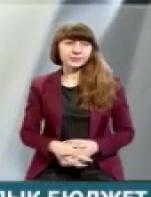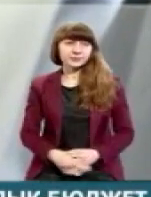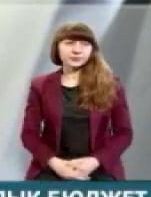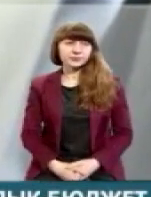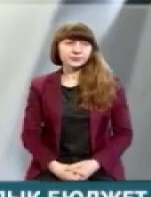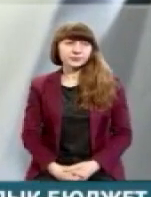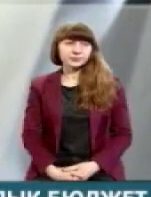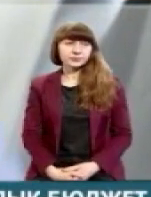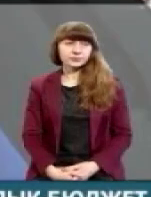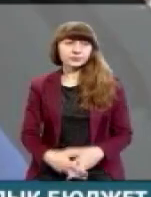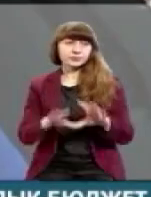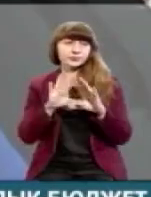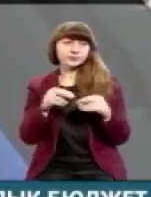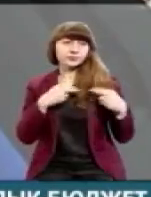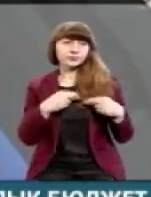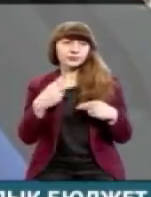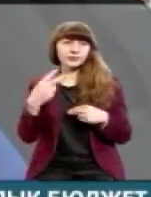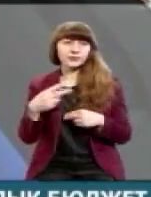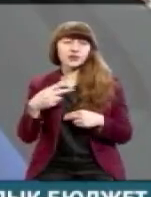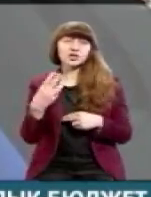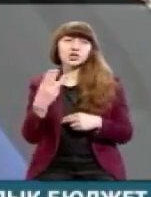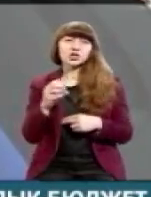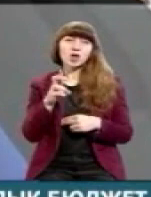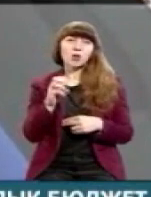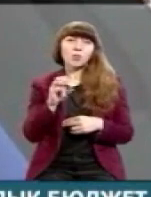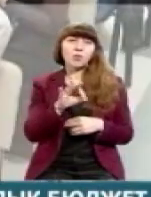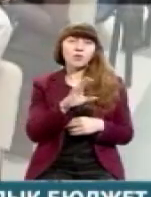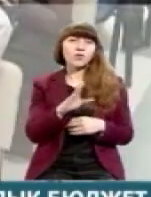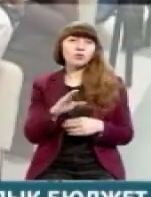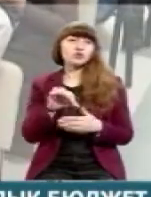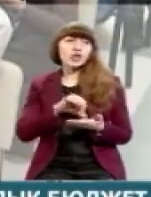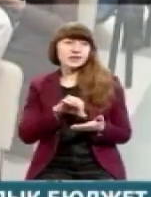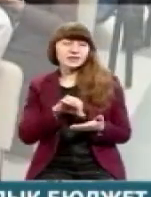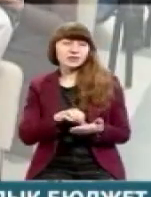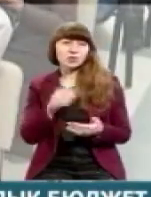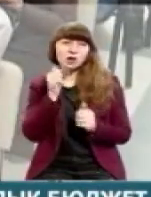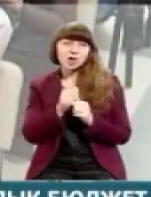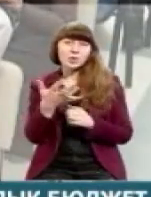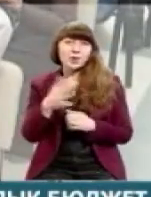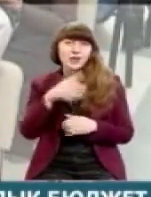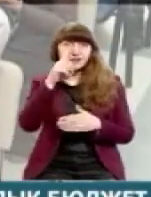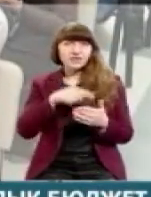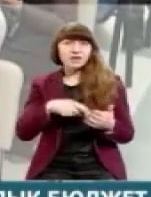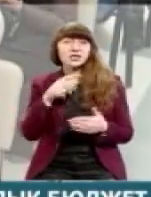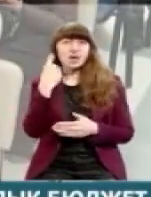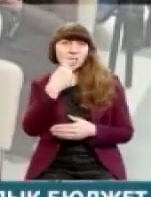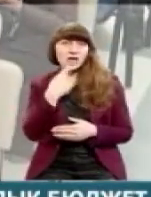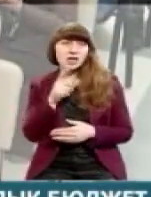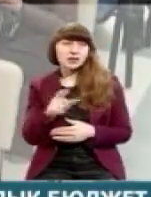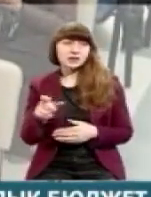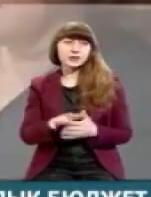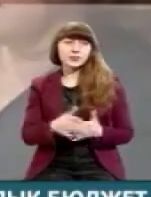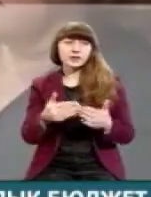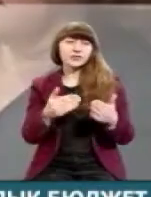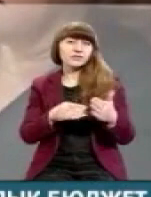додаға қатысушыны қолдауға арналған 20 штаб жұмыс істейді. Әрқайсысында 5 сенімді өкілі бар. Кандидаттың сайлауалды бағдарламасында қоғамды